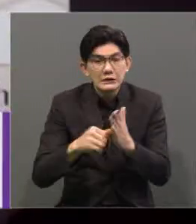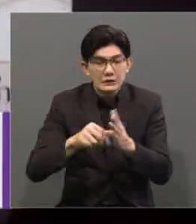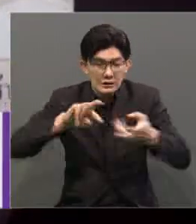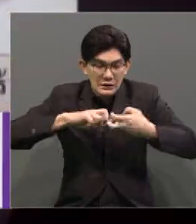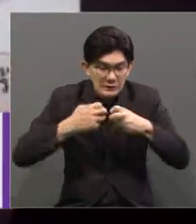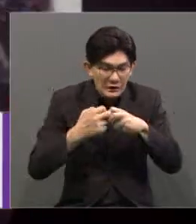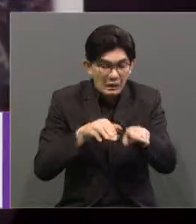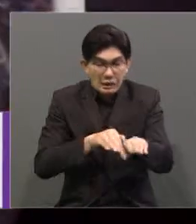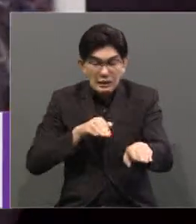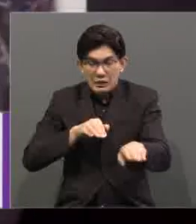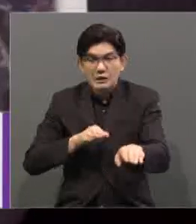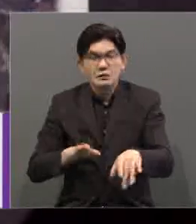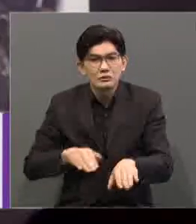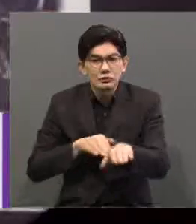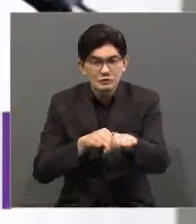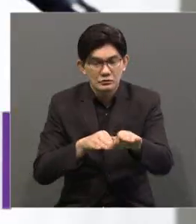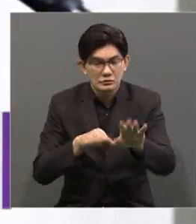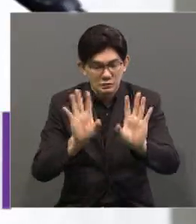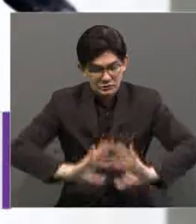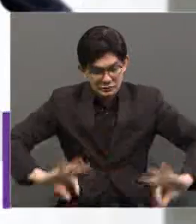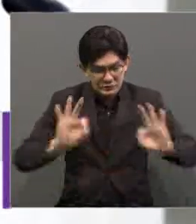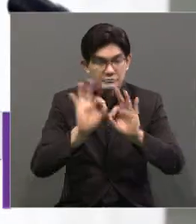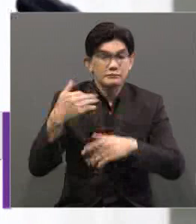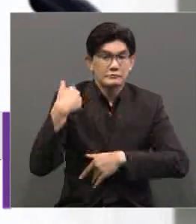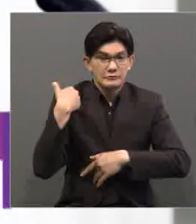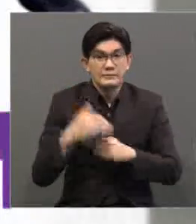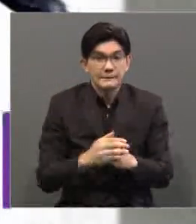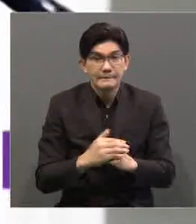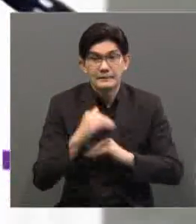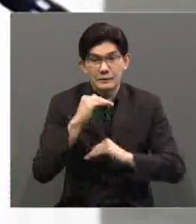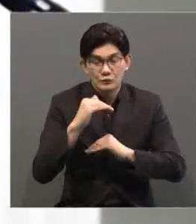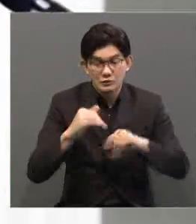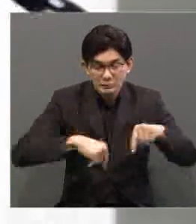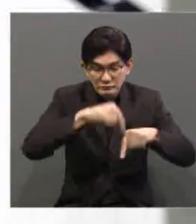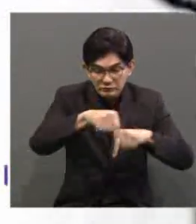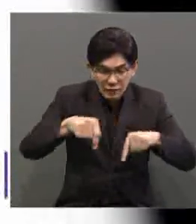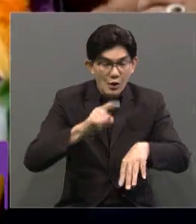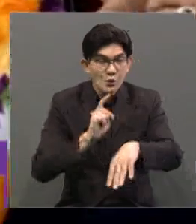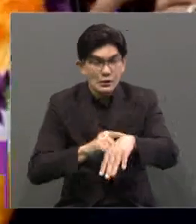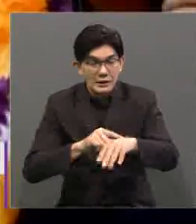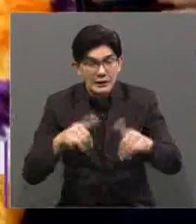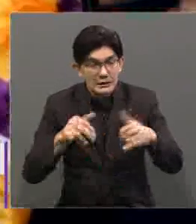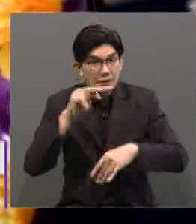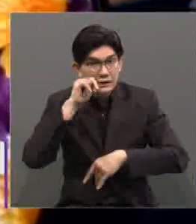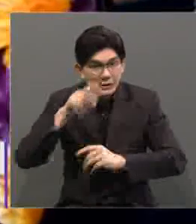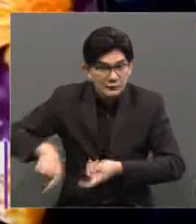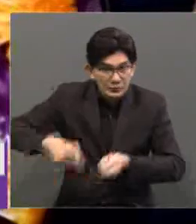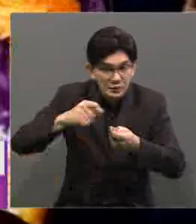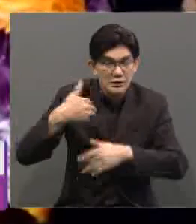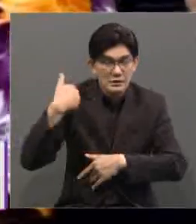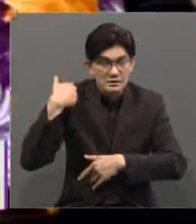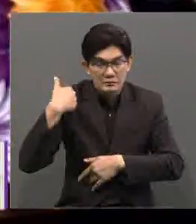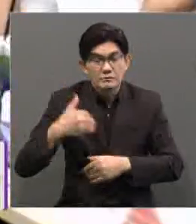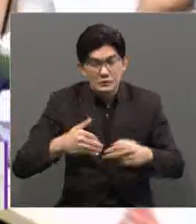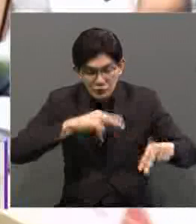จราจรติดขัดบนถนนสายหลักรวมทั้งนะครับกำหนดจุดแล้วก็เวลาในการเล่นน้ำด้วยซึ่งจะมีการตั้งจุด